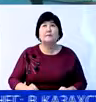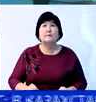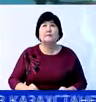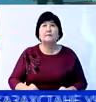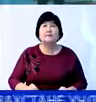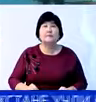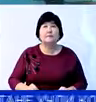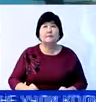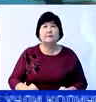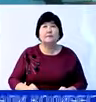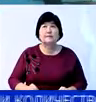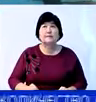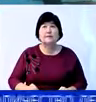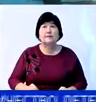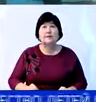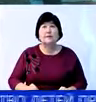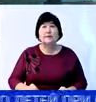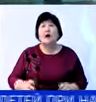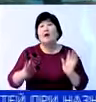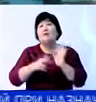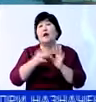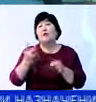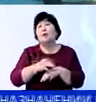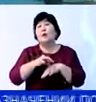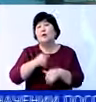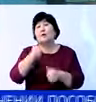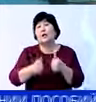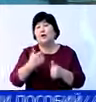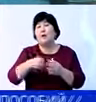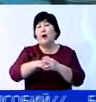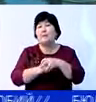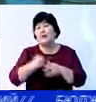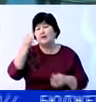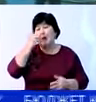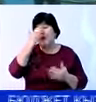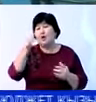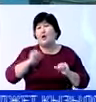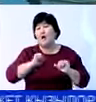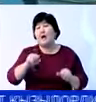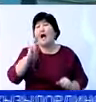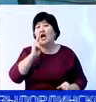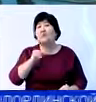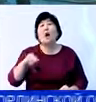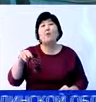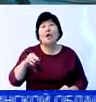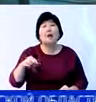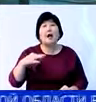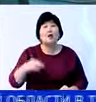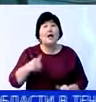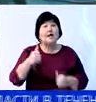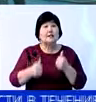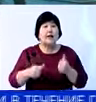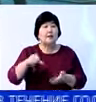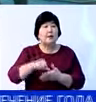Мунатпасов атамыздың 8-й мәрт. 8-й раз проходит соревнованием по борьбе памяти народного батыра Кажымхана Мунатпасова. В